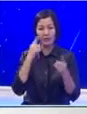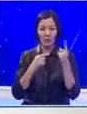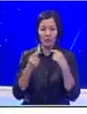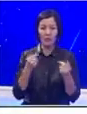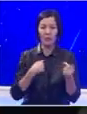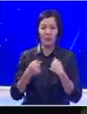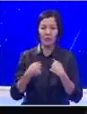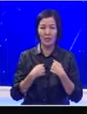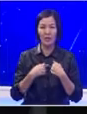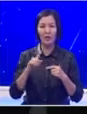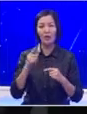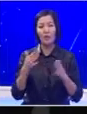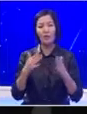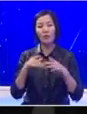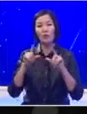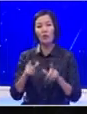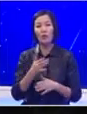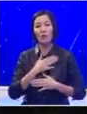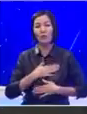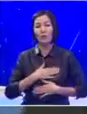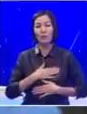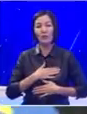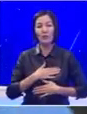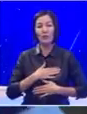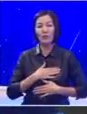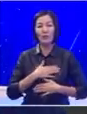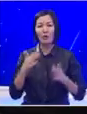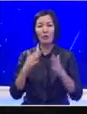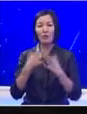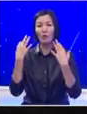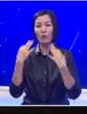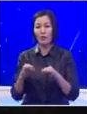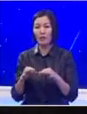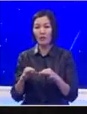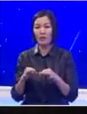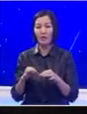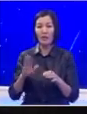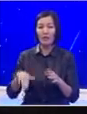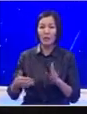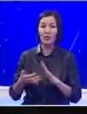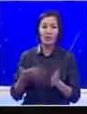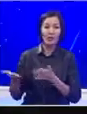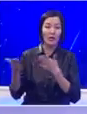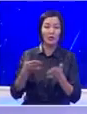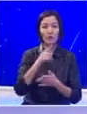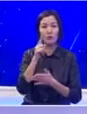Неге мен үйімде тыныш жатуым керек? Мен соңынан бола келдім. Үйіне жіберіп, повесткімен шақырып алып сұрақ-сұраққа болмай ма?